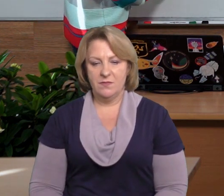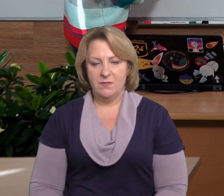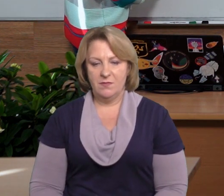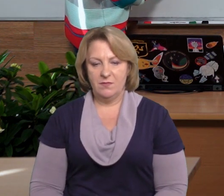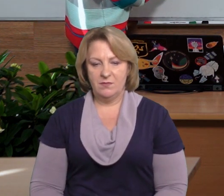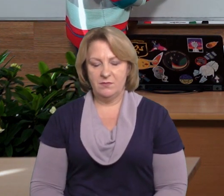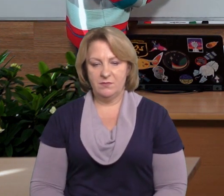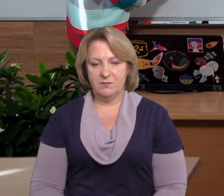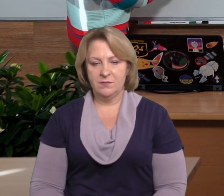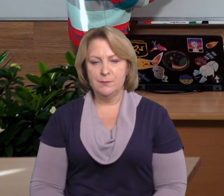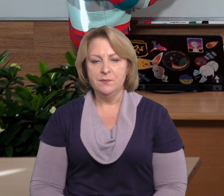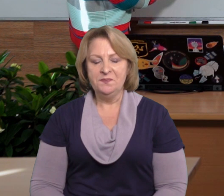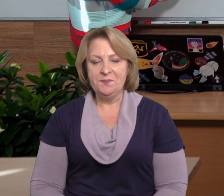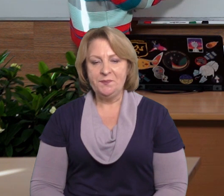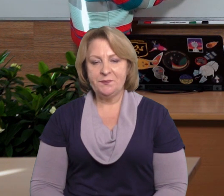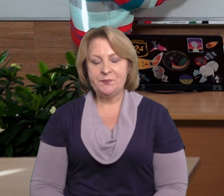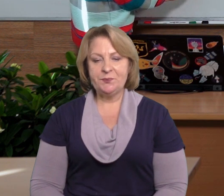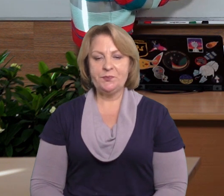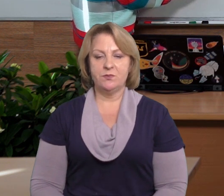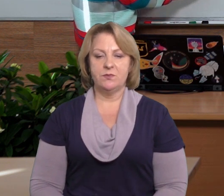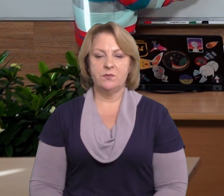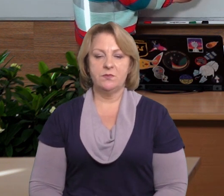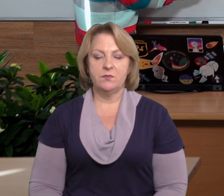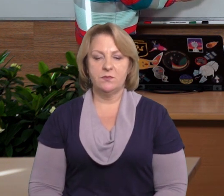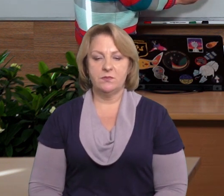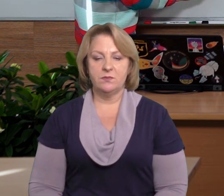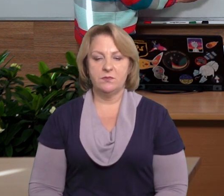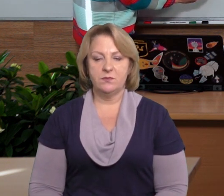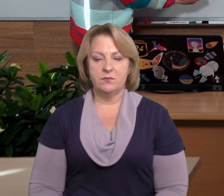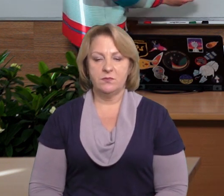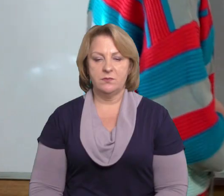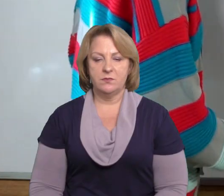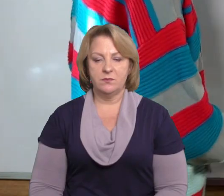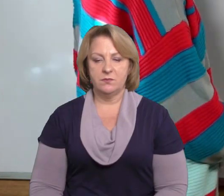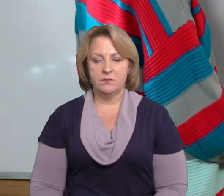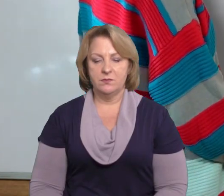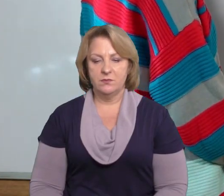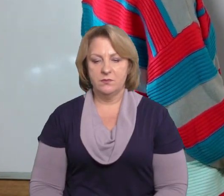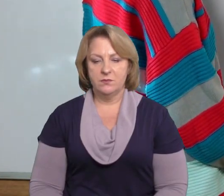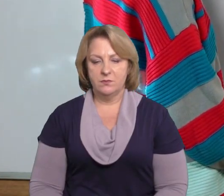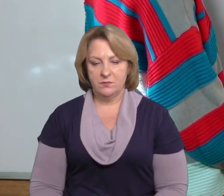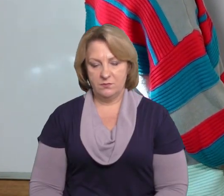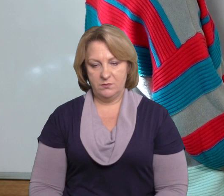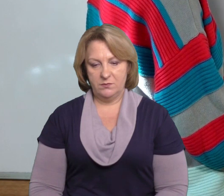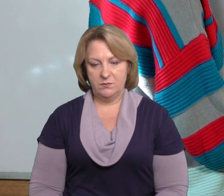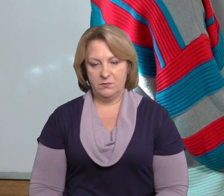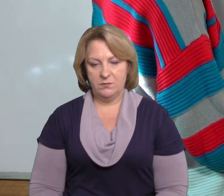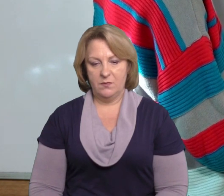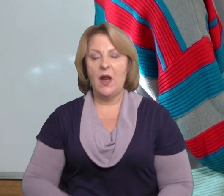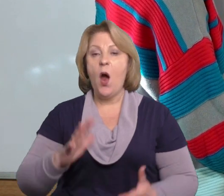Звідси r плюс h дорівнює 3r. І отримаємо, що